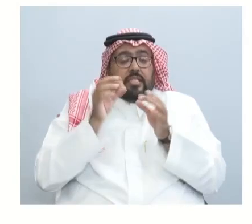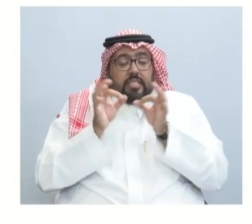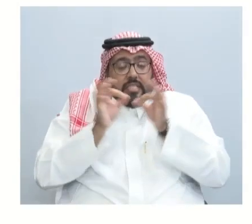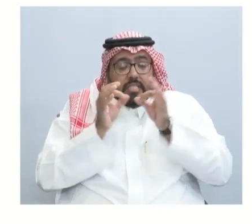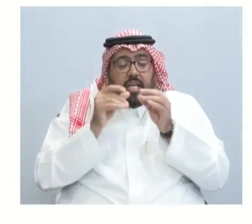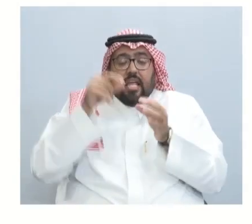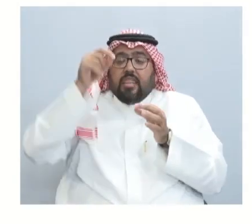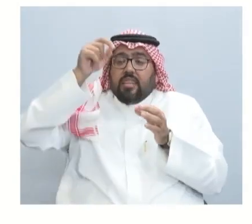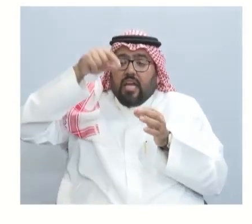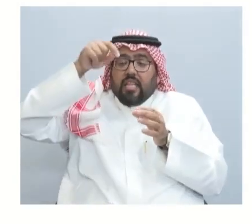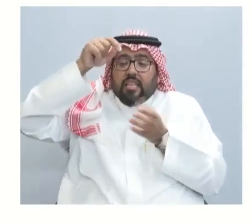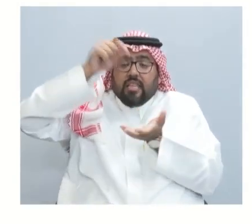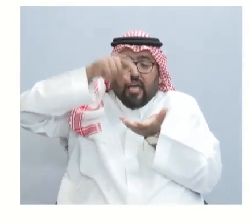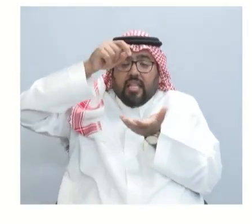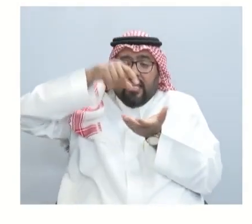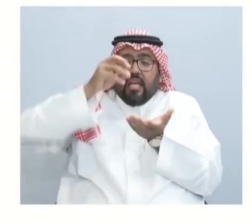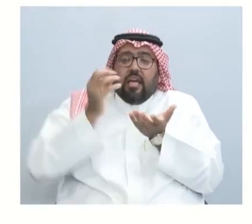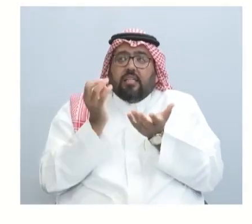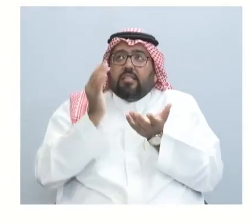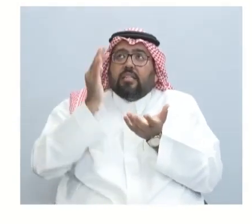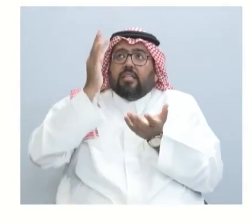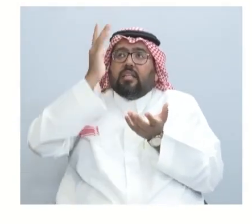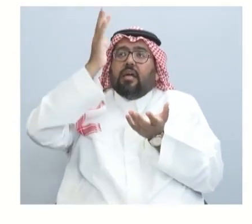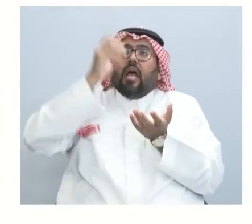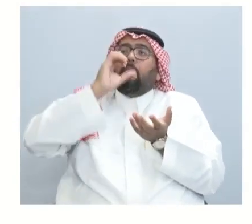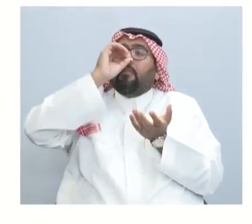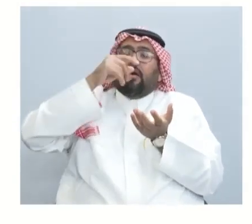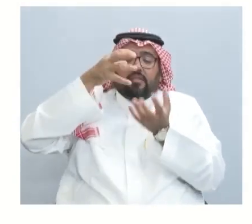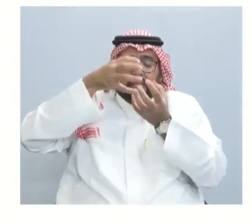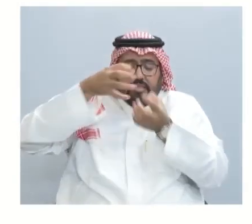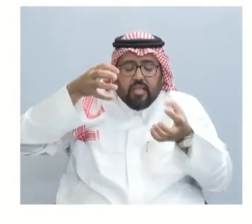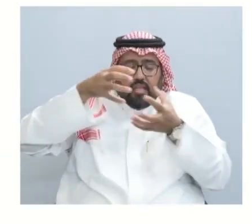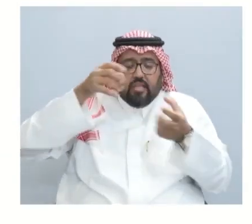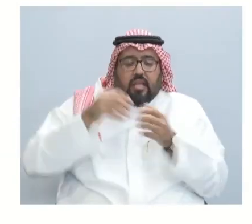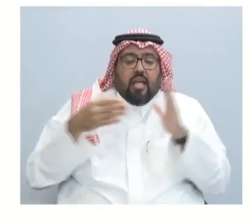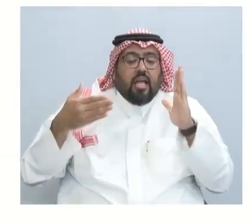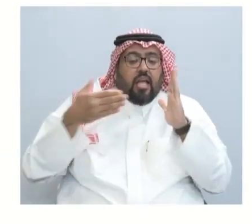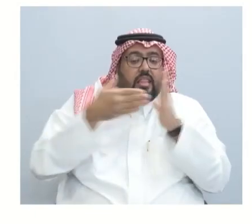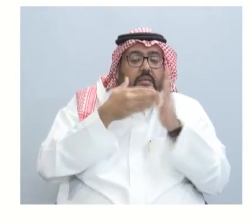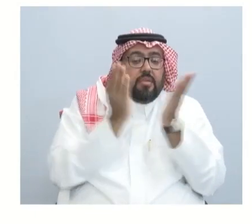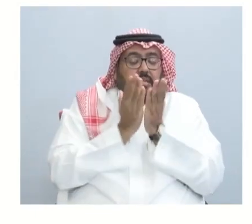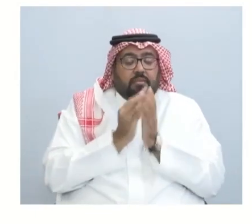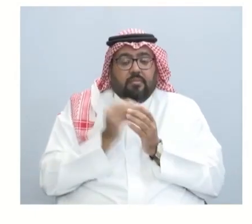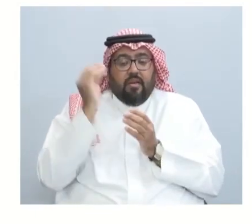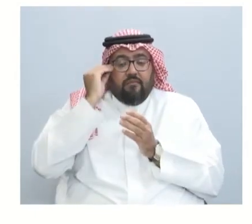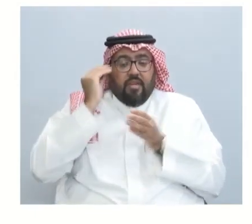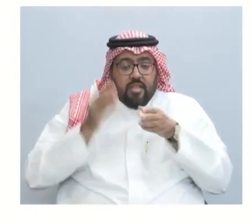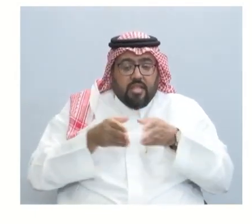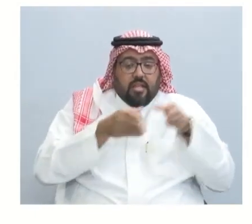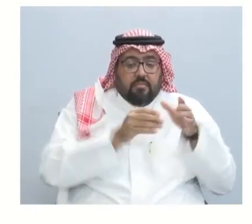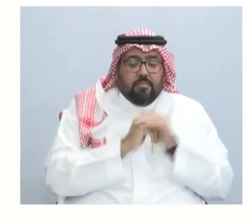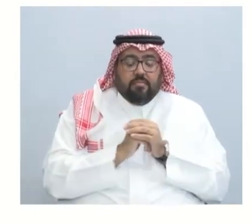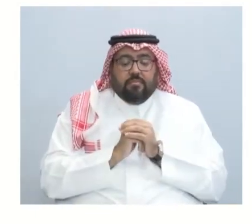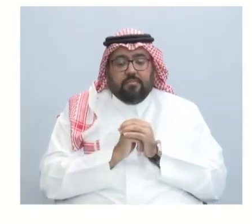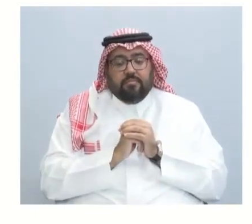عمليه التقطير بتبخير الماء وفصله عن المحلول في ختام درسنا تعرفنا على الطرق التي